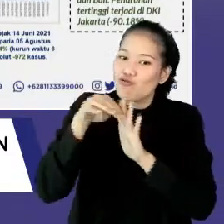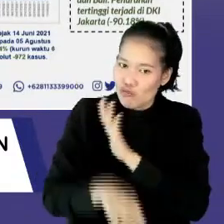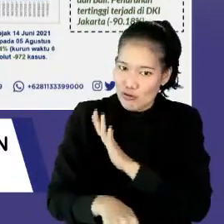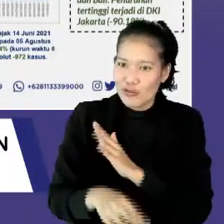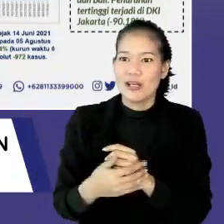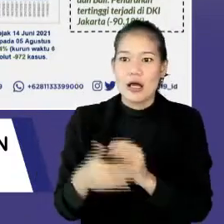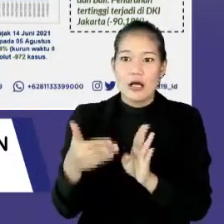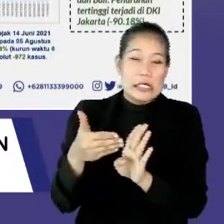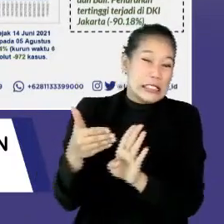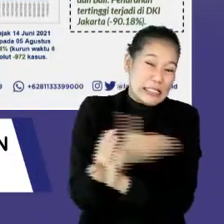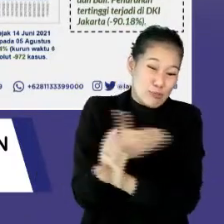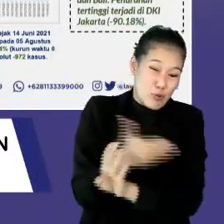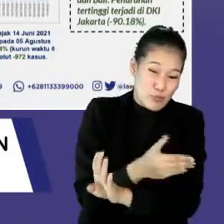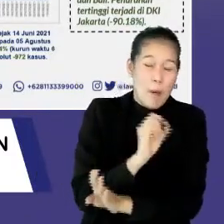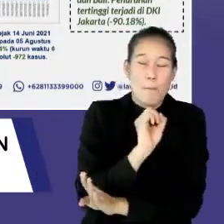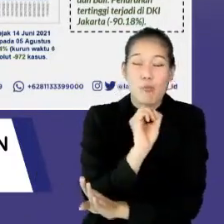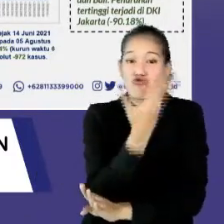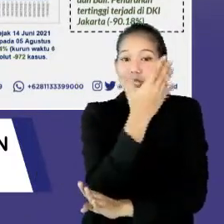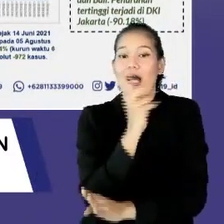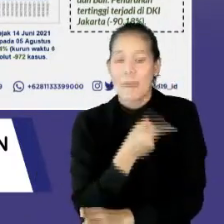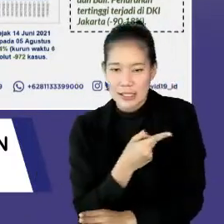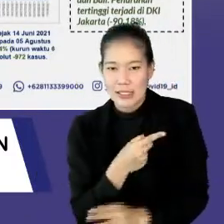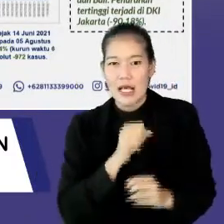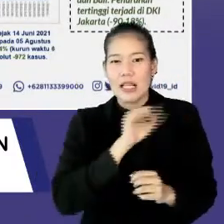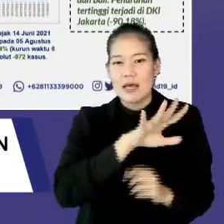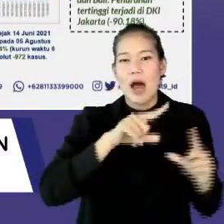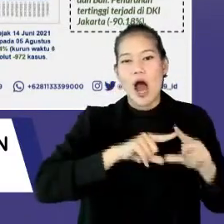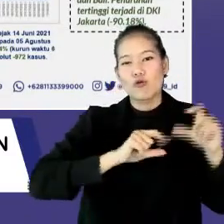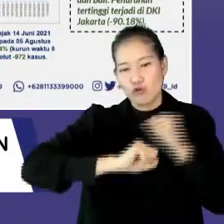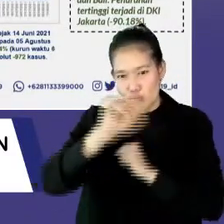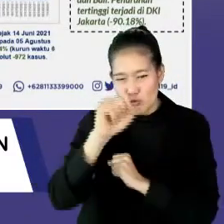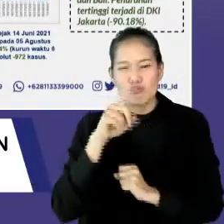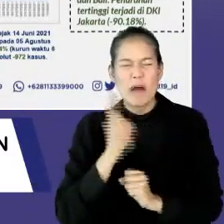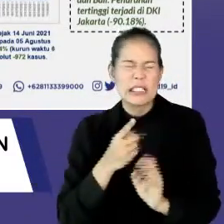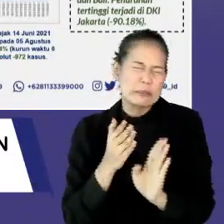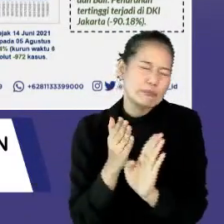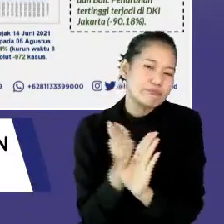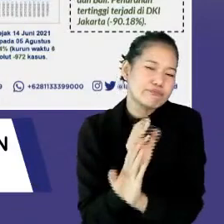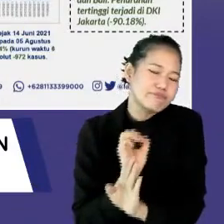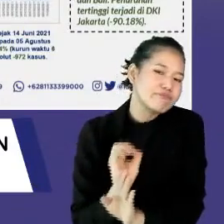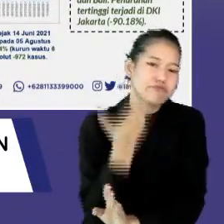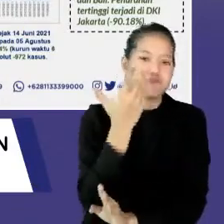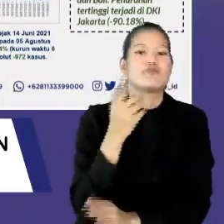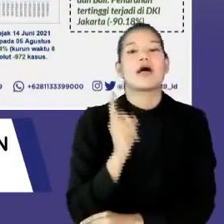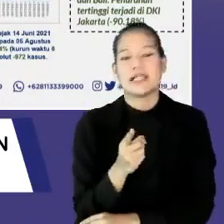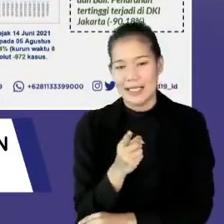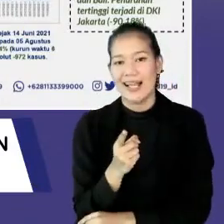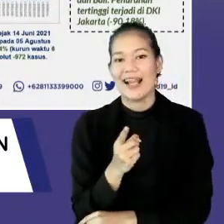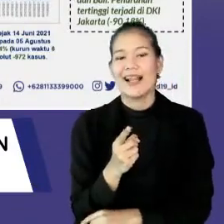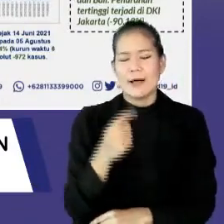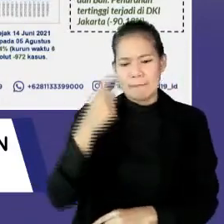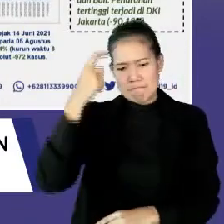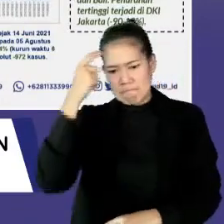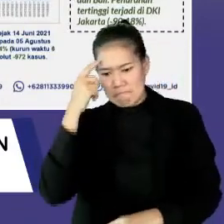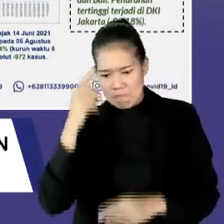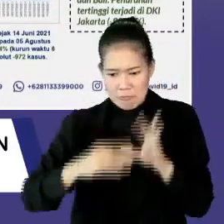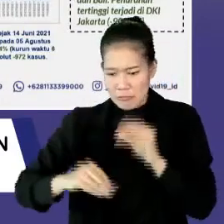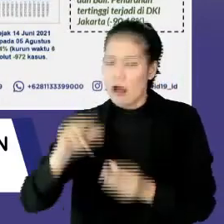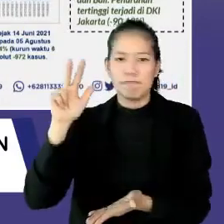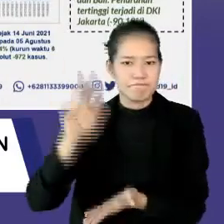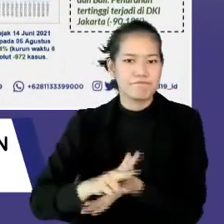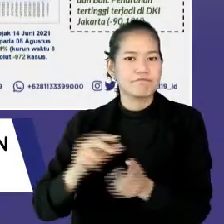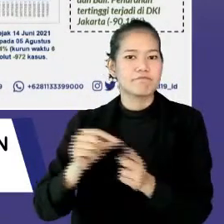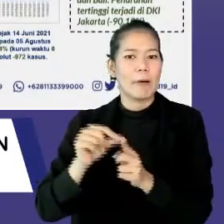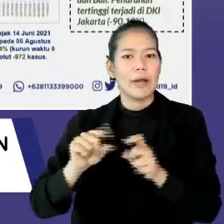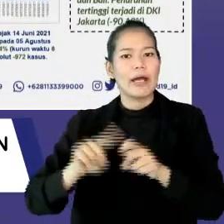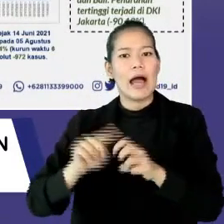ini. Jadi sebelumnya masih di puncak sampai tanggal 5 Agustus, itu masih puncaknya. Jadi ketika kita putuskan untuk dilanjutkan